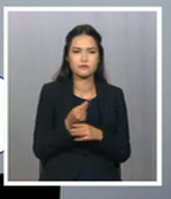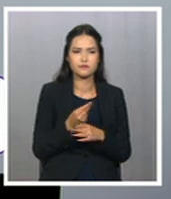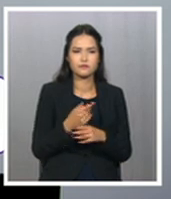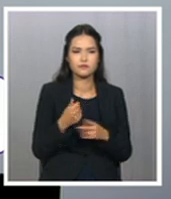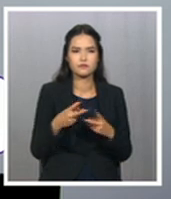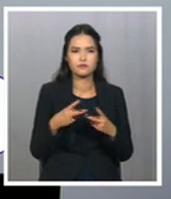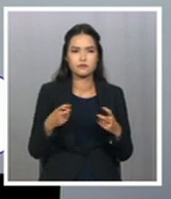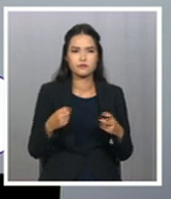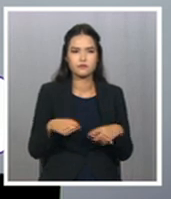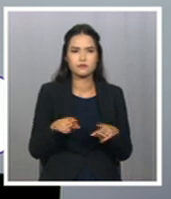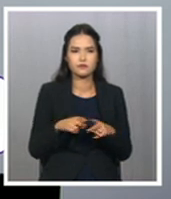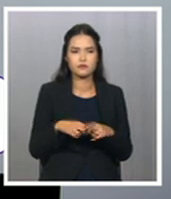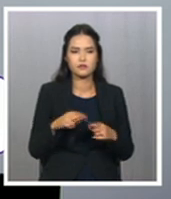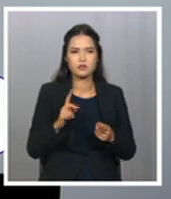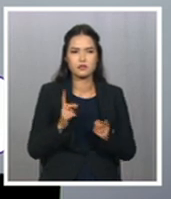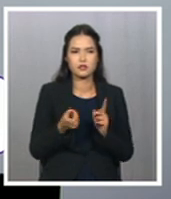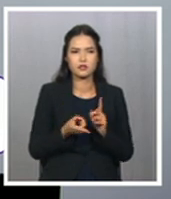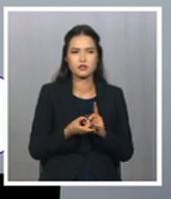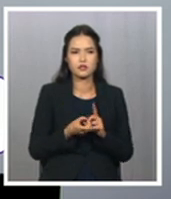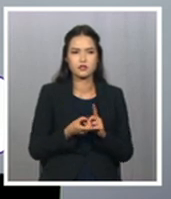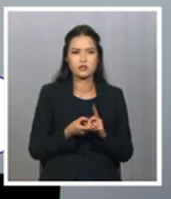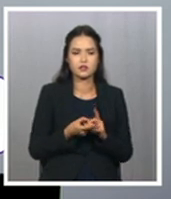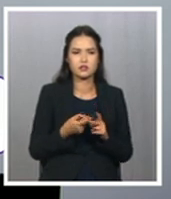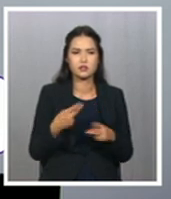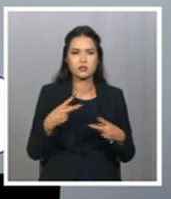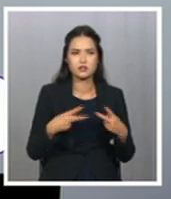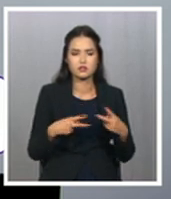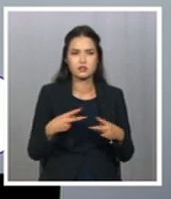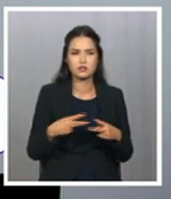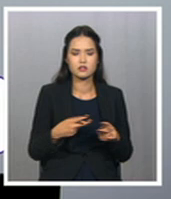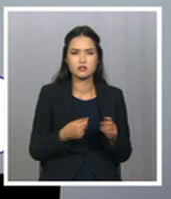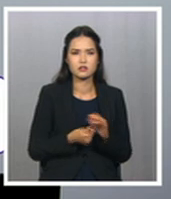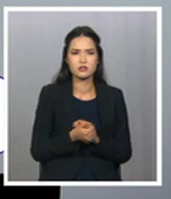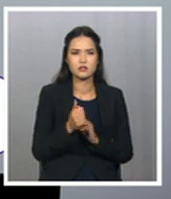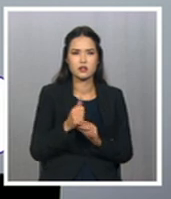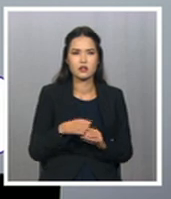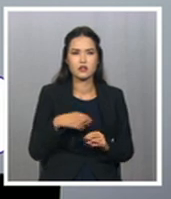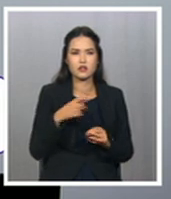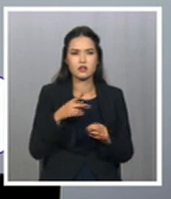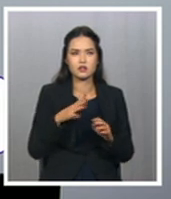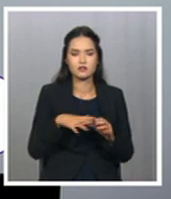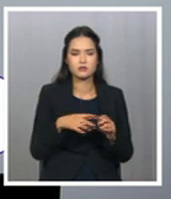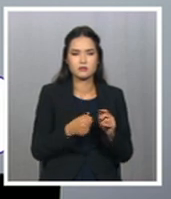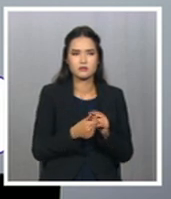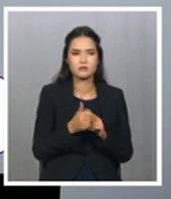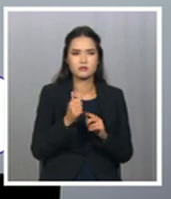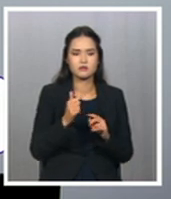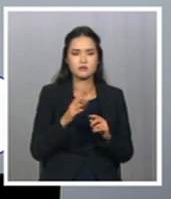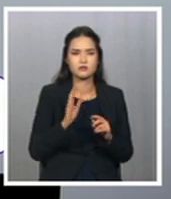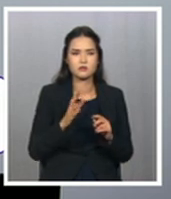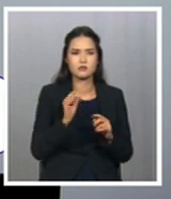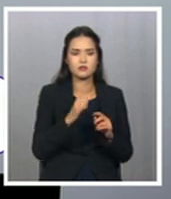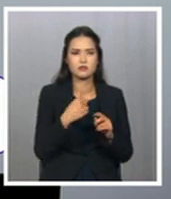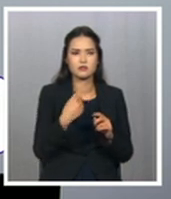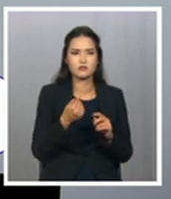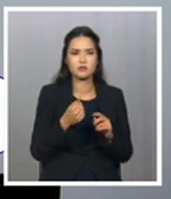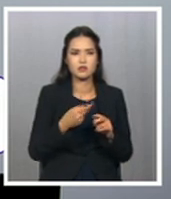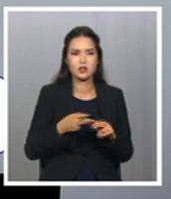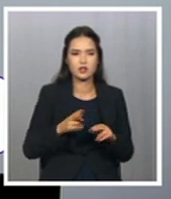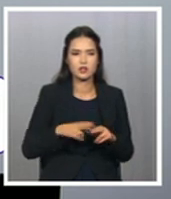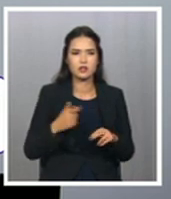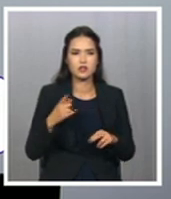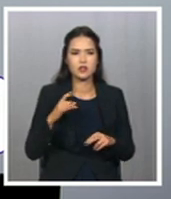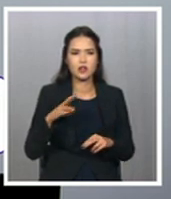аламыз. Сәйкесінше, қозғалыс, тербеліс басталу уақыты ол максимал ығысу шамасынан басталып тұр. Бұндай графикті біз